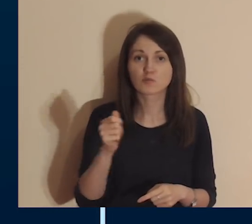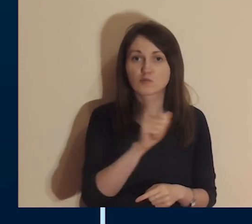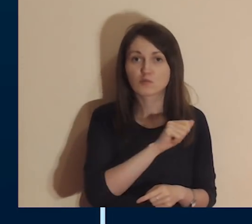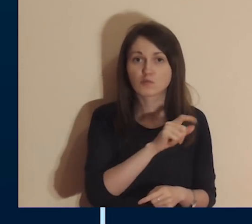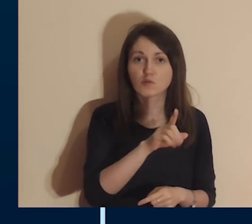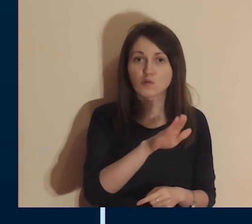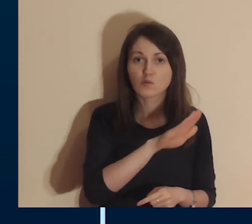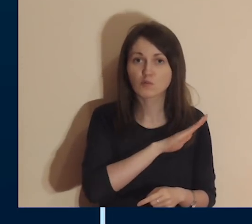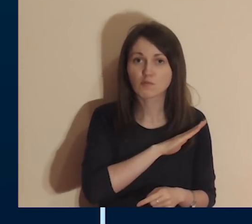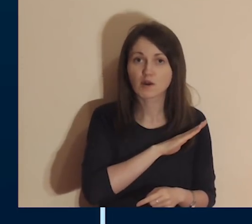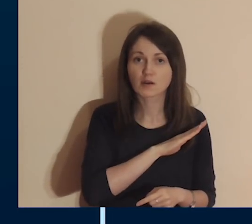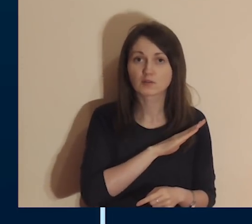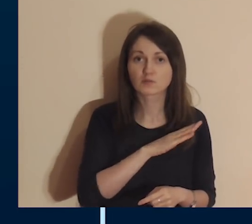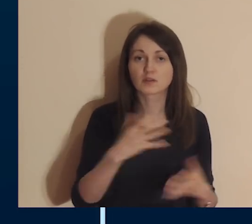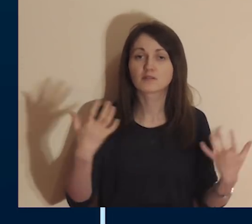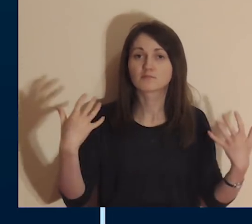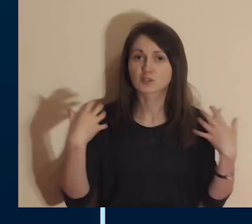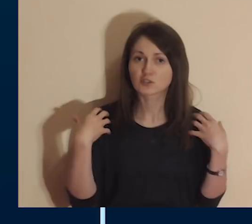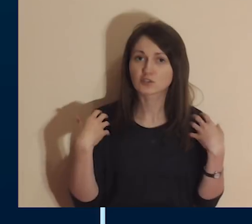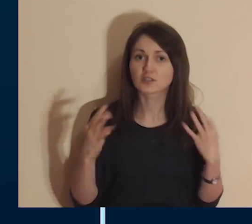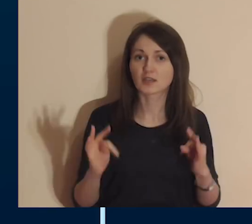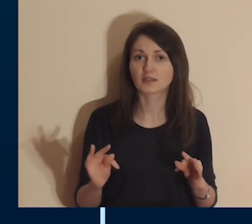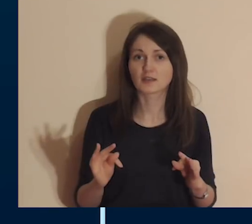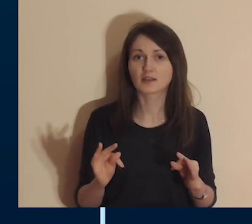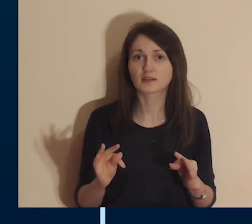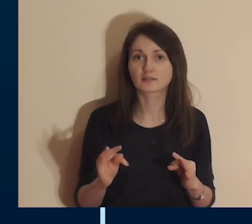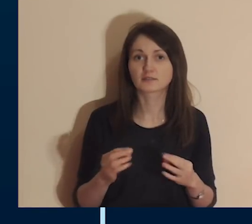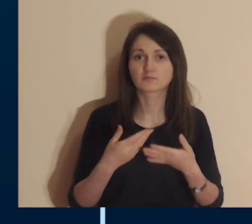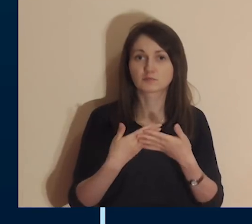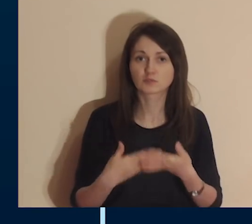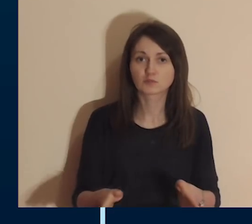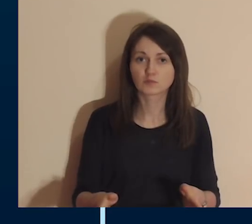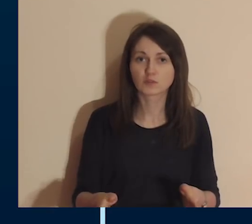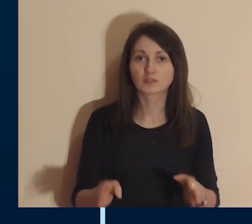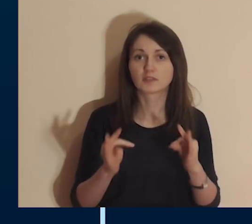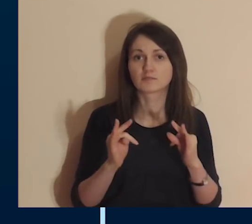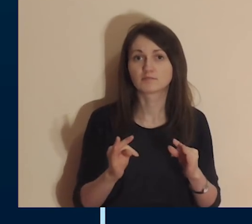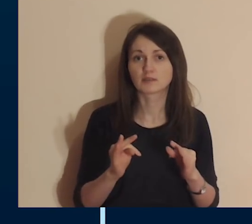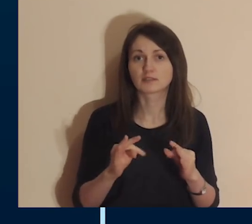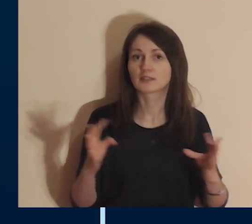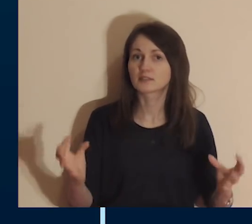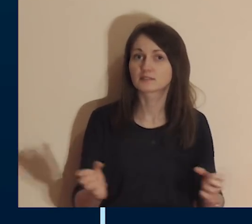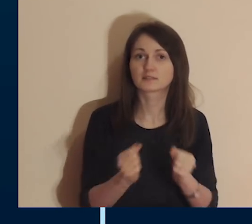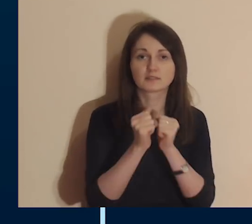a znów ożył. Zaginął, a odnalazł się.